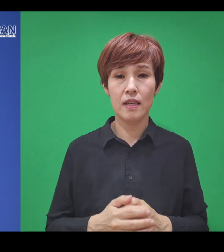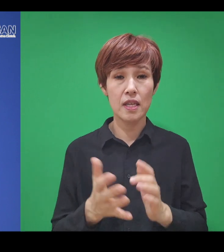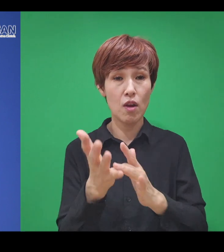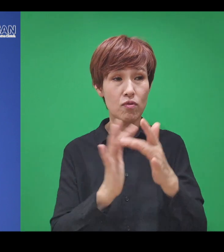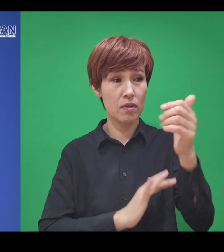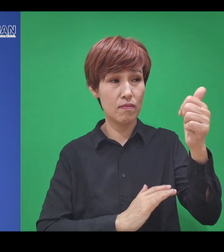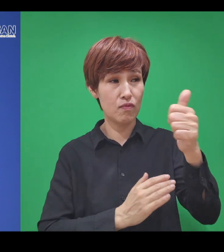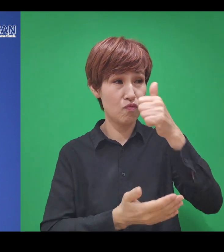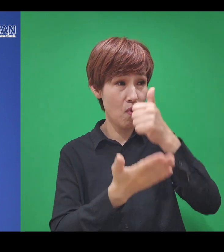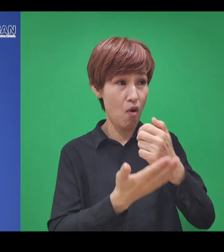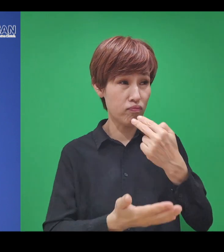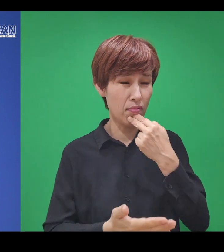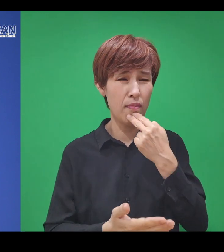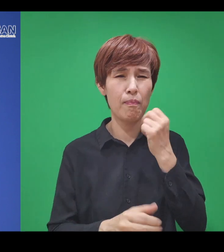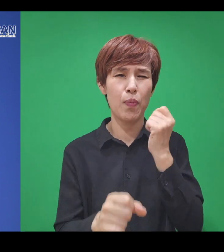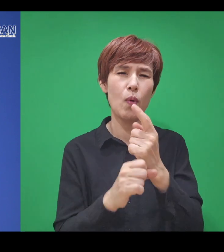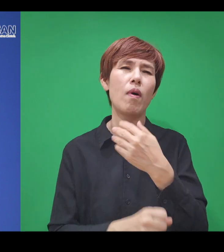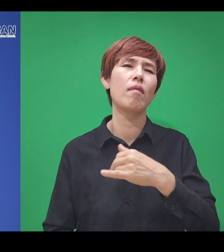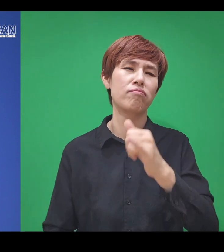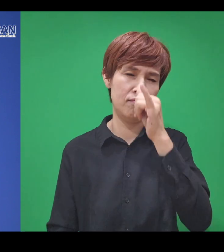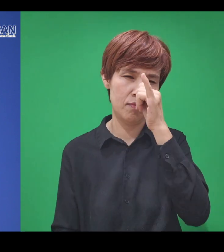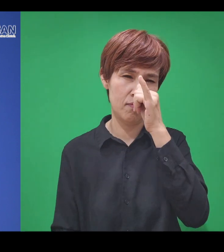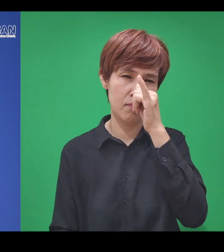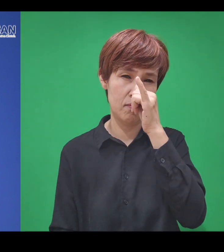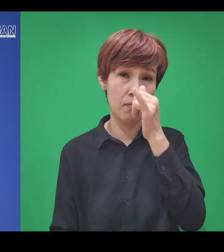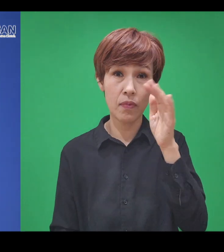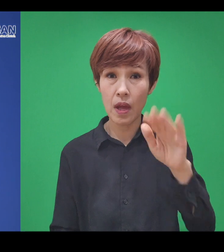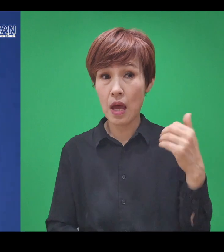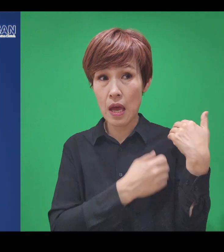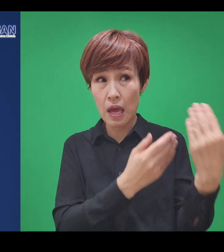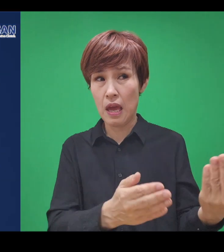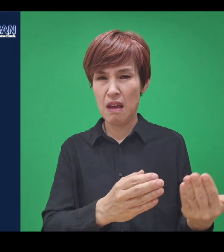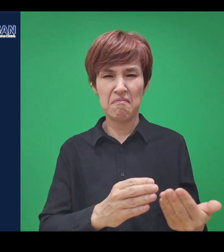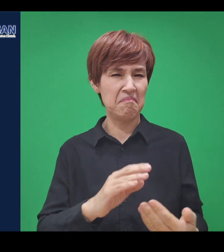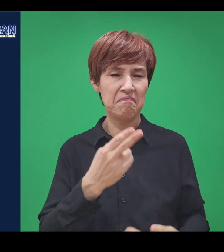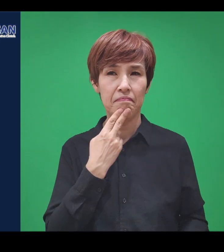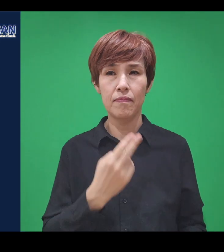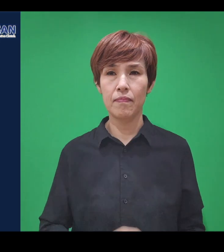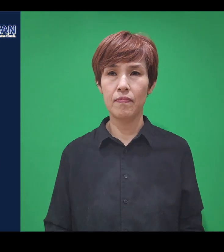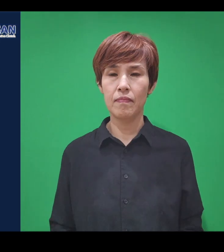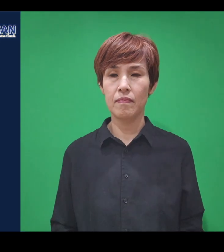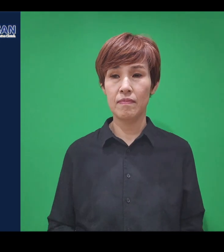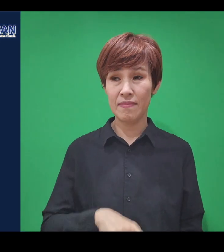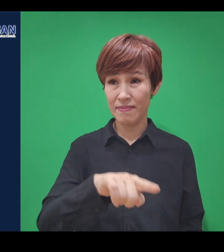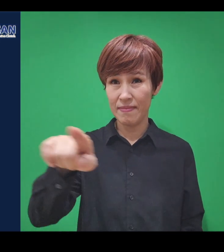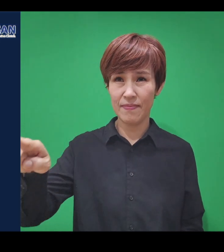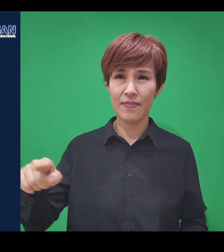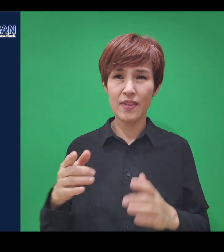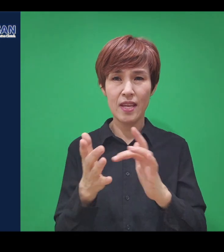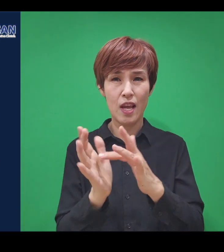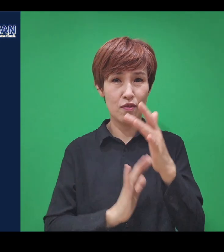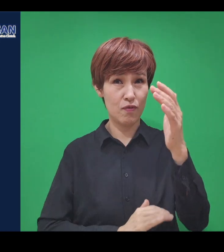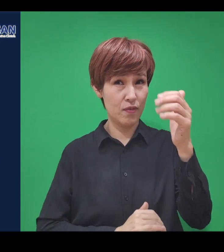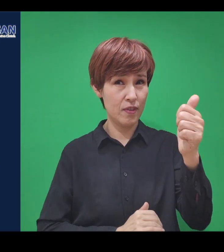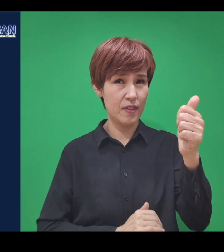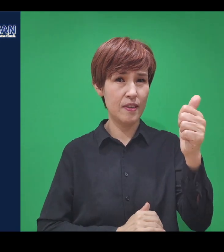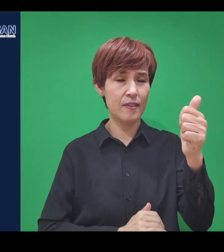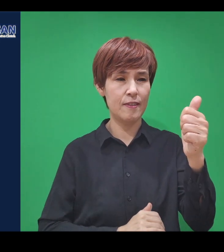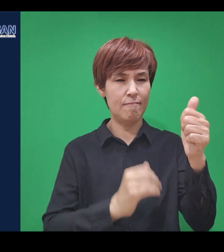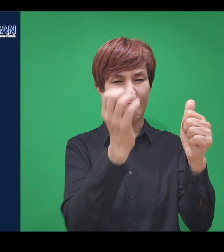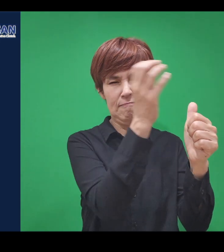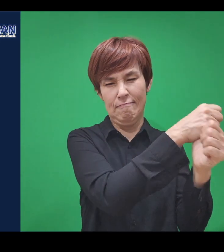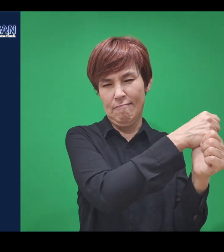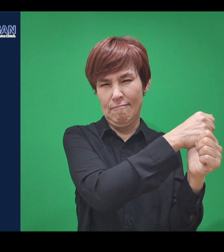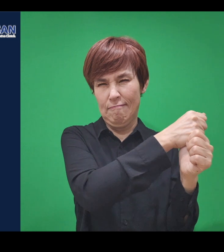그러나 그냥 둘 수는 없었어요. 그래서 이렇게 행동하죠. 그들이 예수를 가야바에게서 관정으로